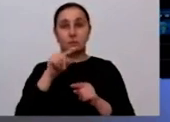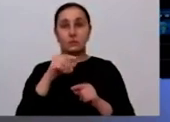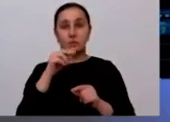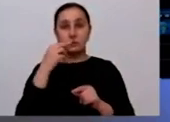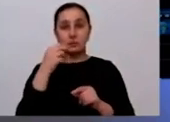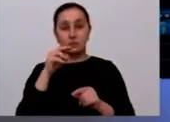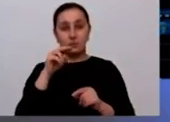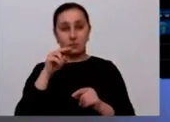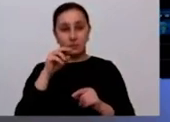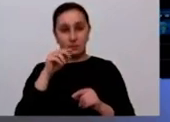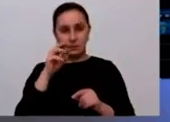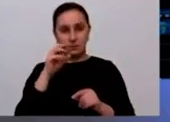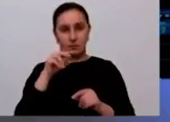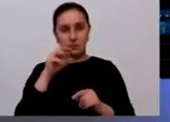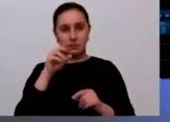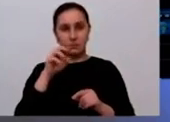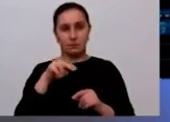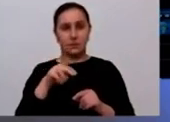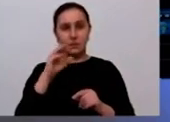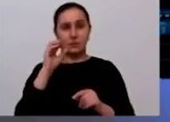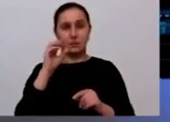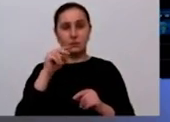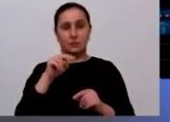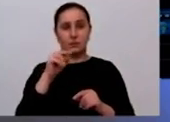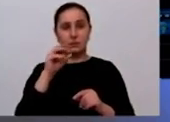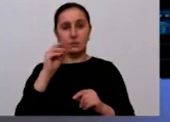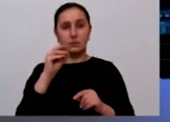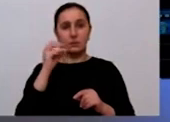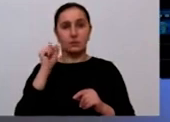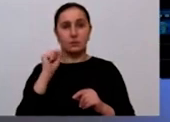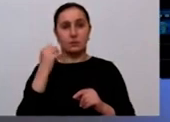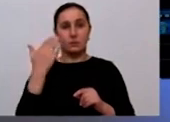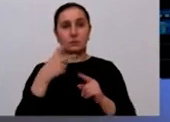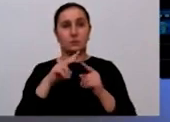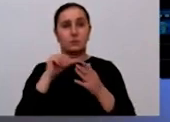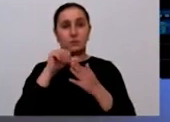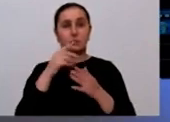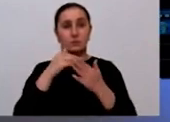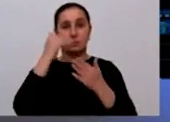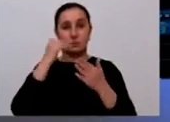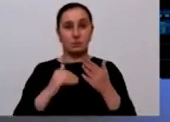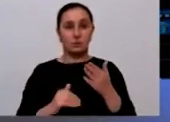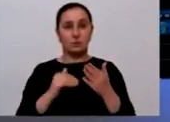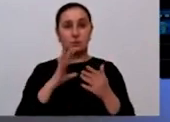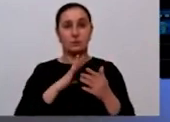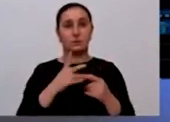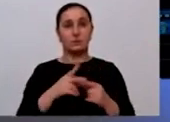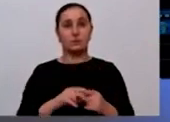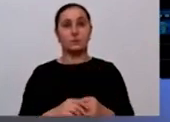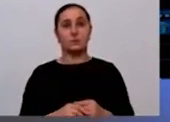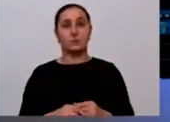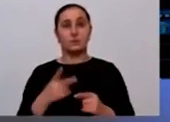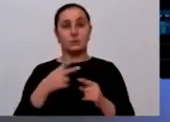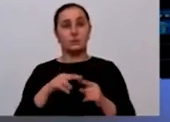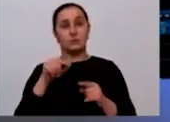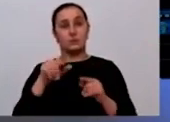page up belgisi orqali, knopkasi orqali. Endi yana pastga tushirdik. Endi